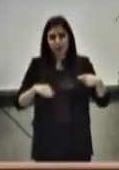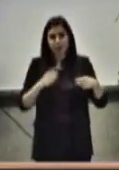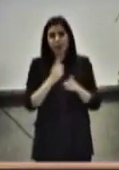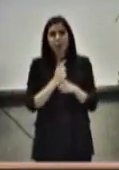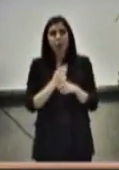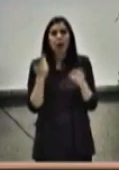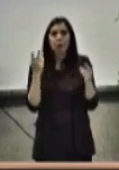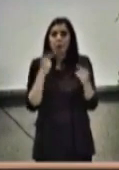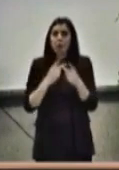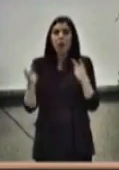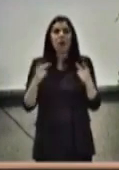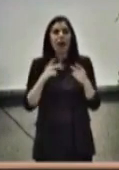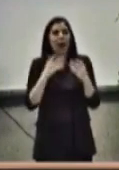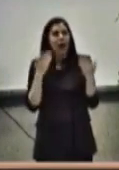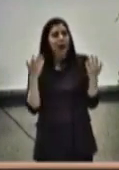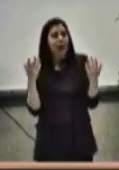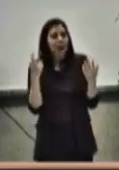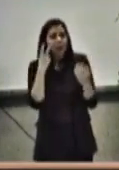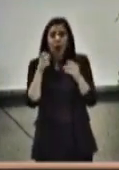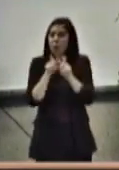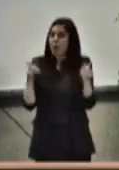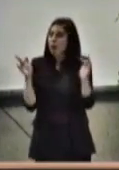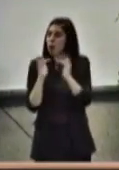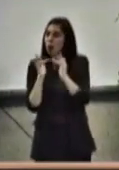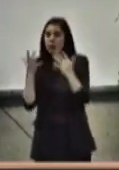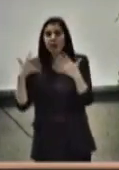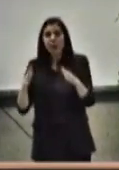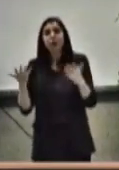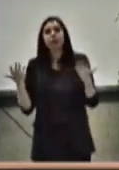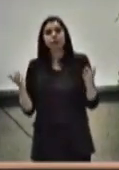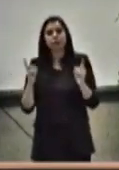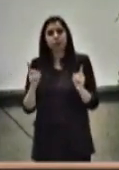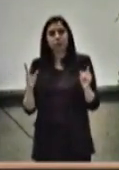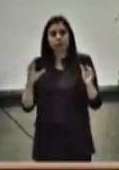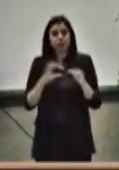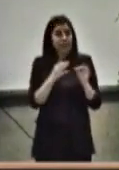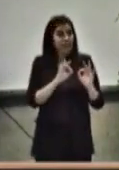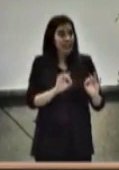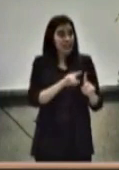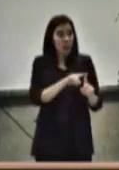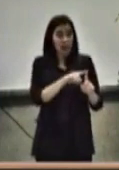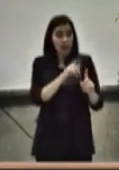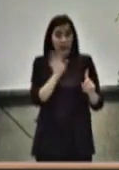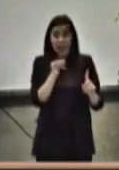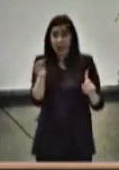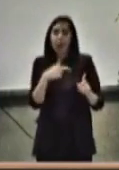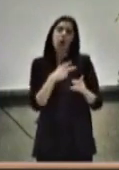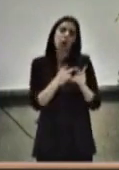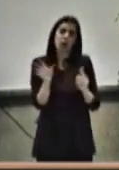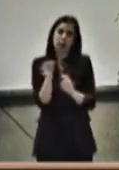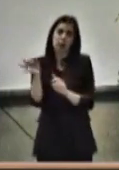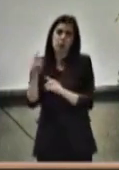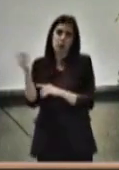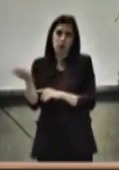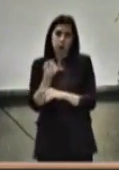fare in modo di tracciare le persone e compatibilmente con la disponibilità dei test cercare di fare. Però anche in questo caso